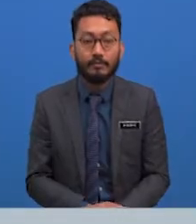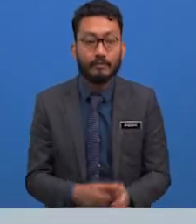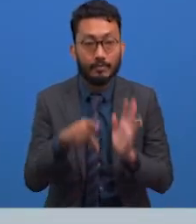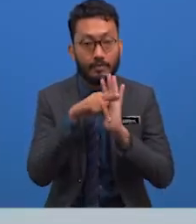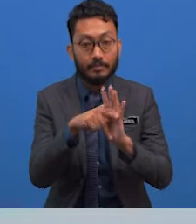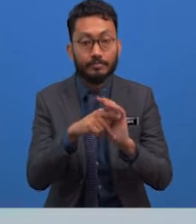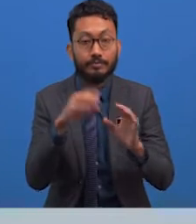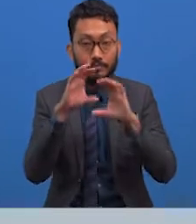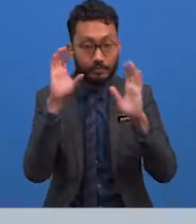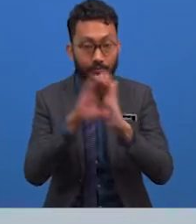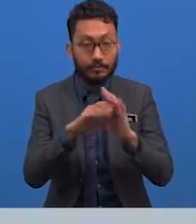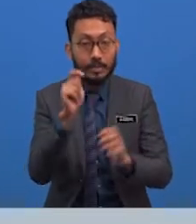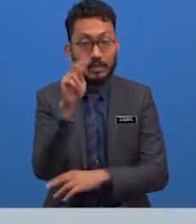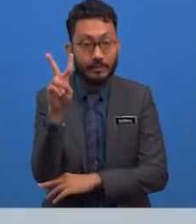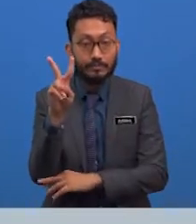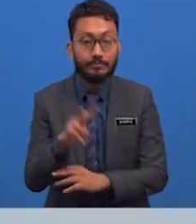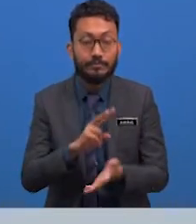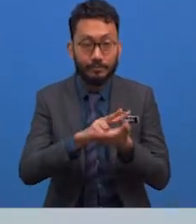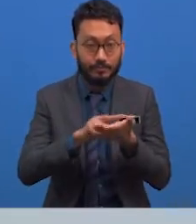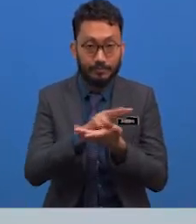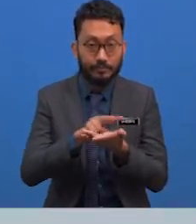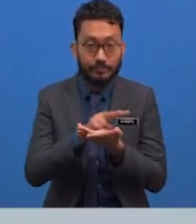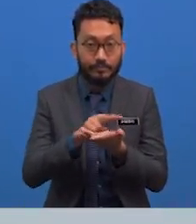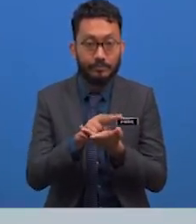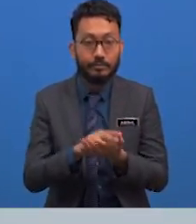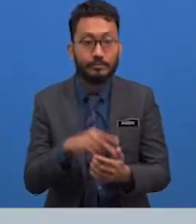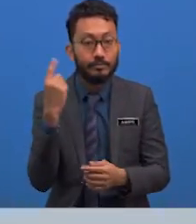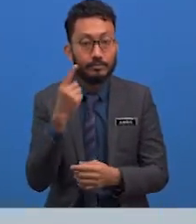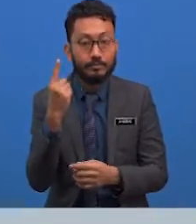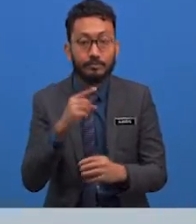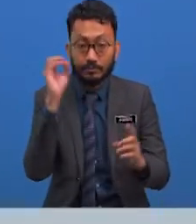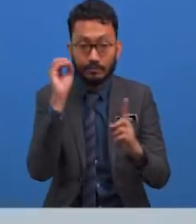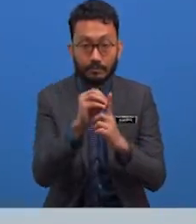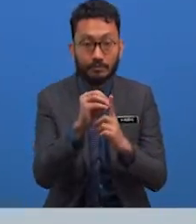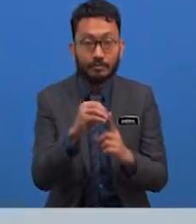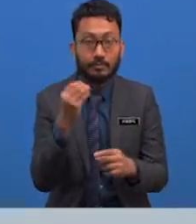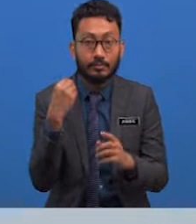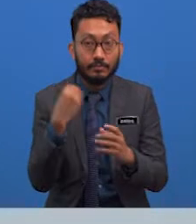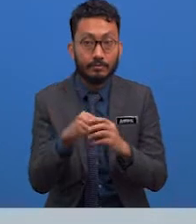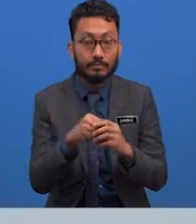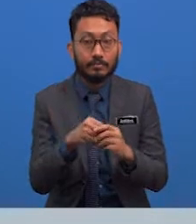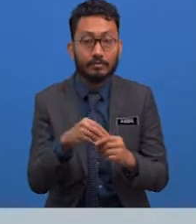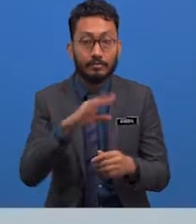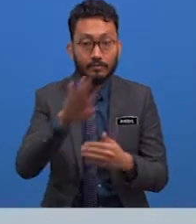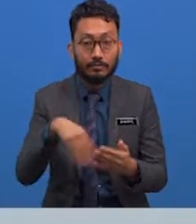skrin. Murid-murid pastinya biasa lihat objek yang berada dalam bulatan merah